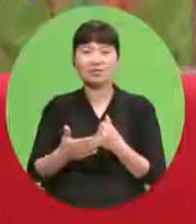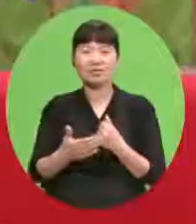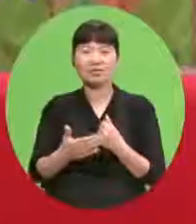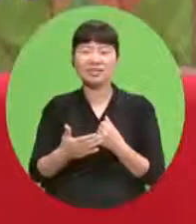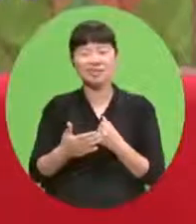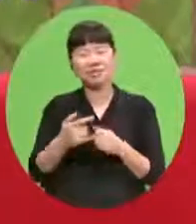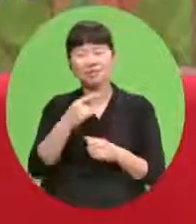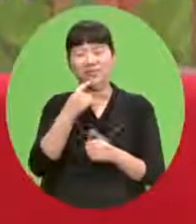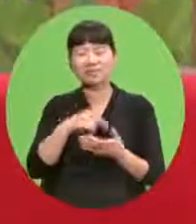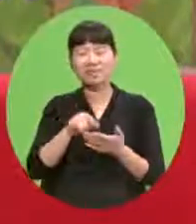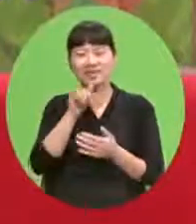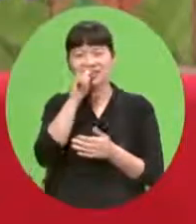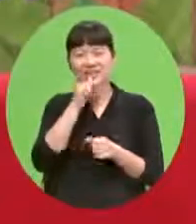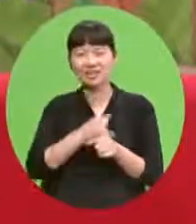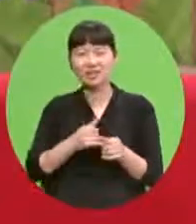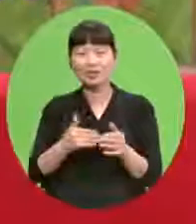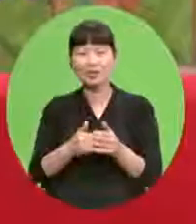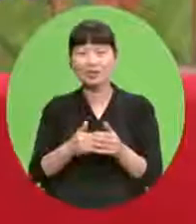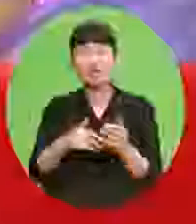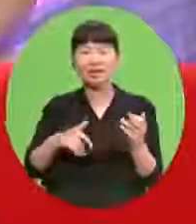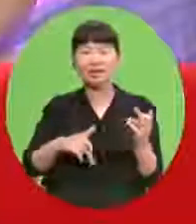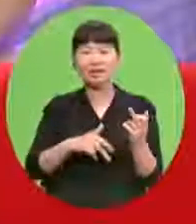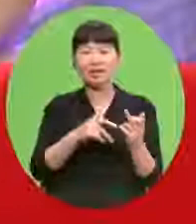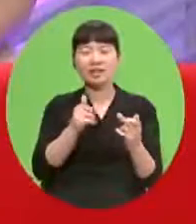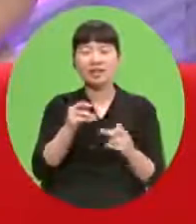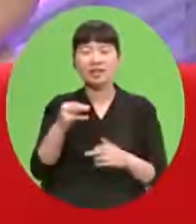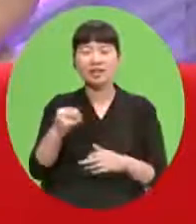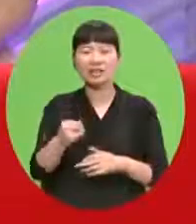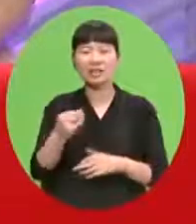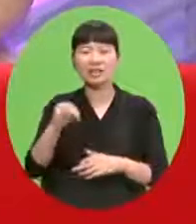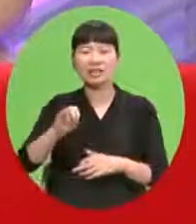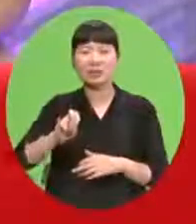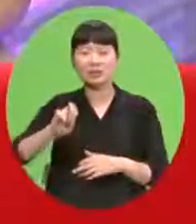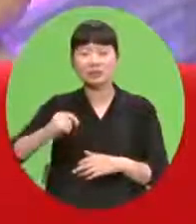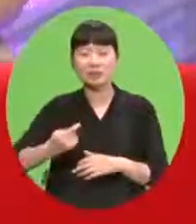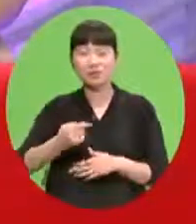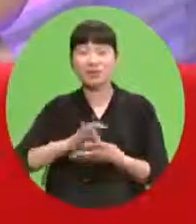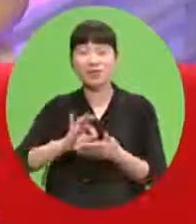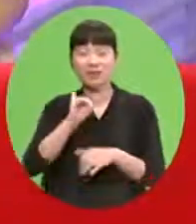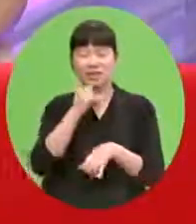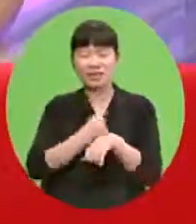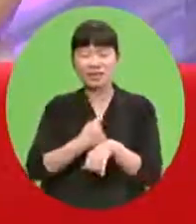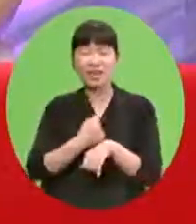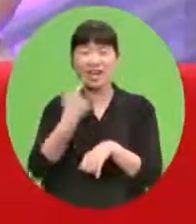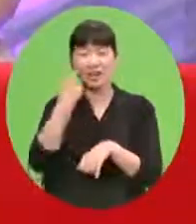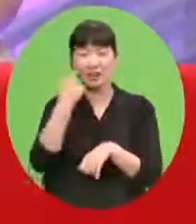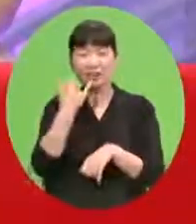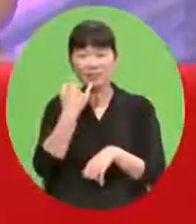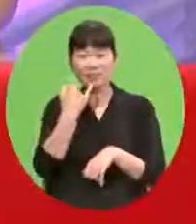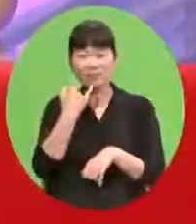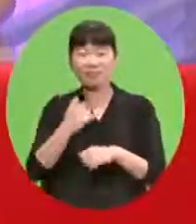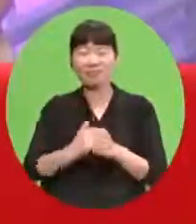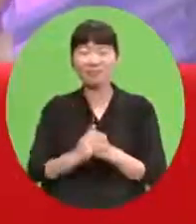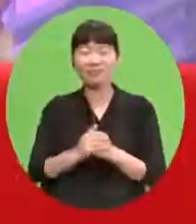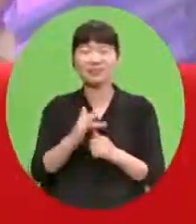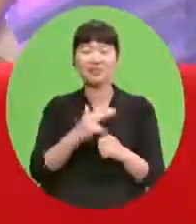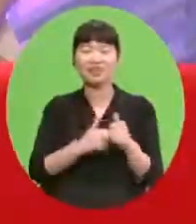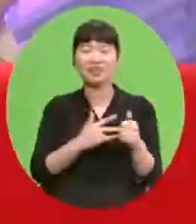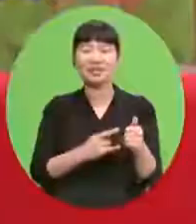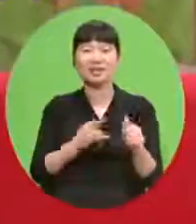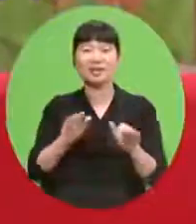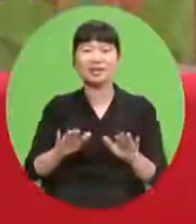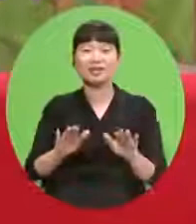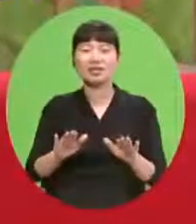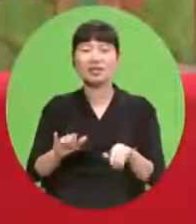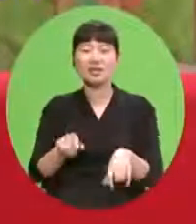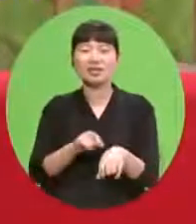이게 폐해가 있었습니다. 그러면 네. 뭐 등산용 헤드램프라도 써서 쓰시죠. 아니 교수님께서 오늘 네. 굉장히